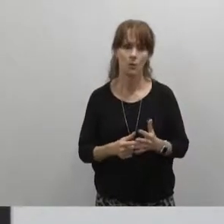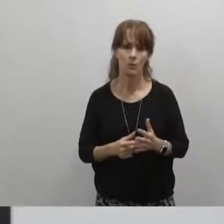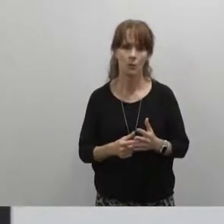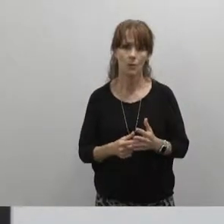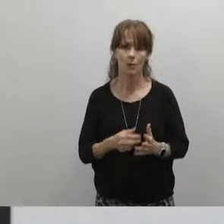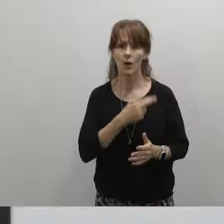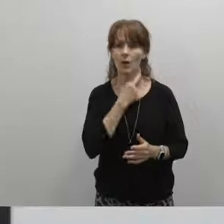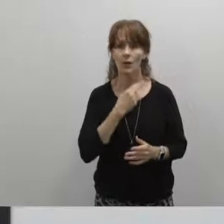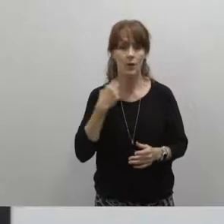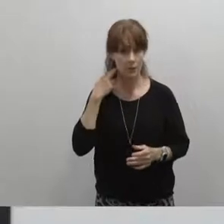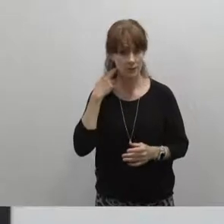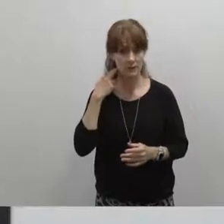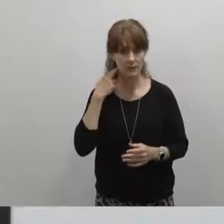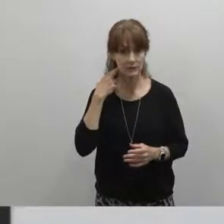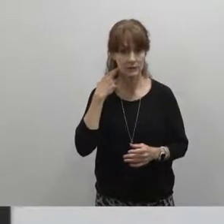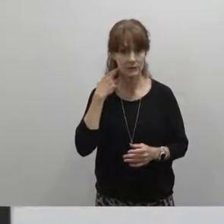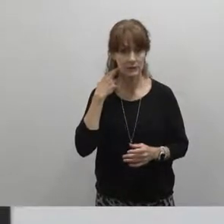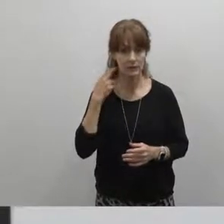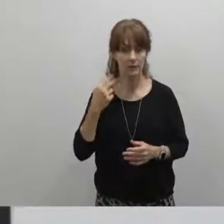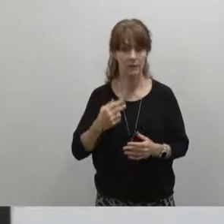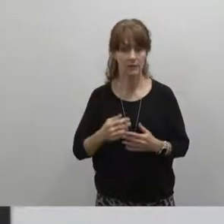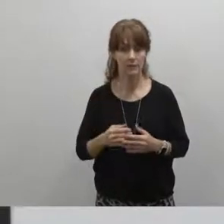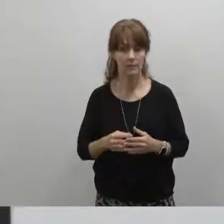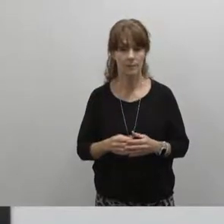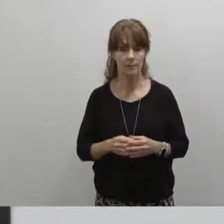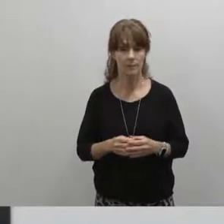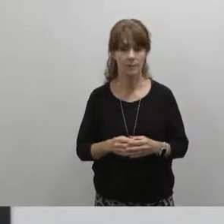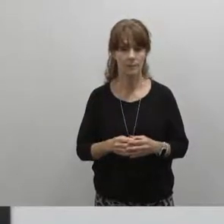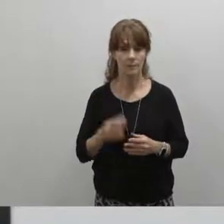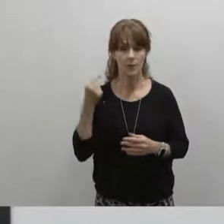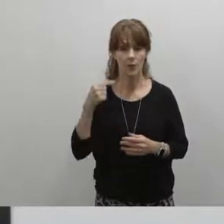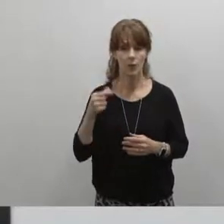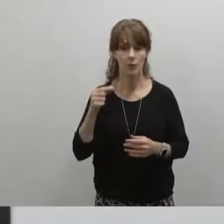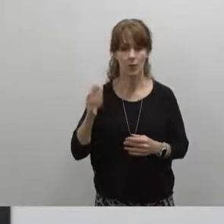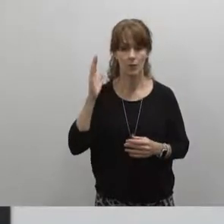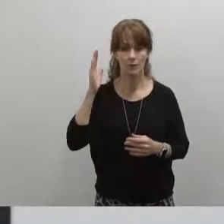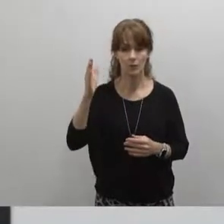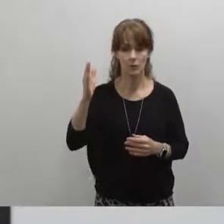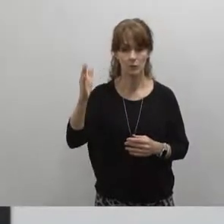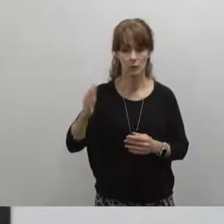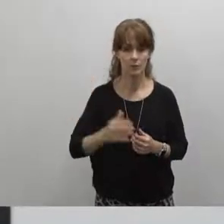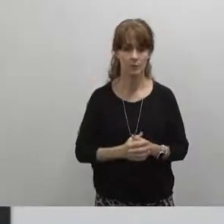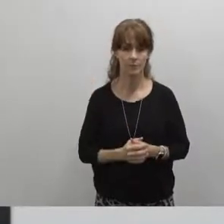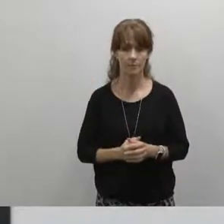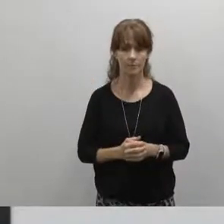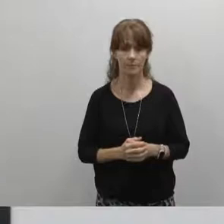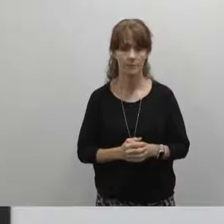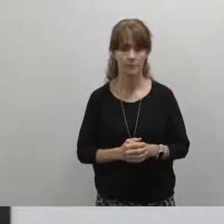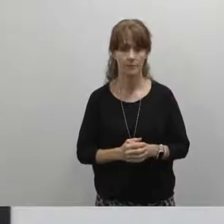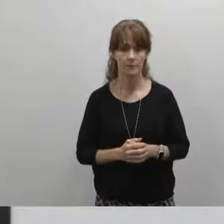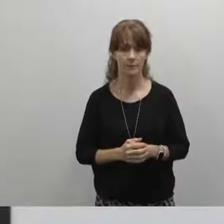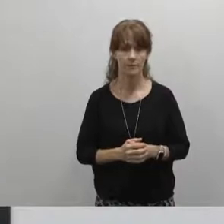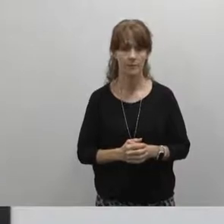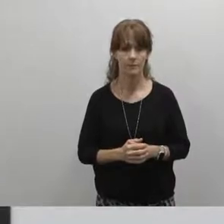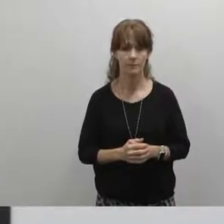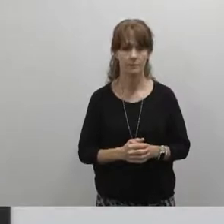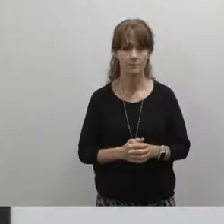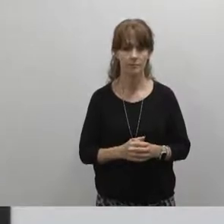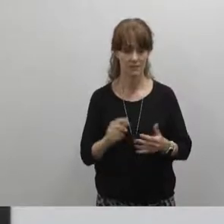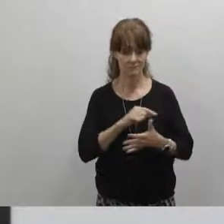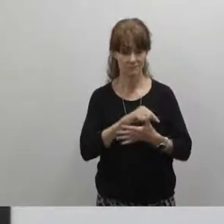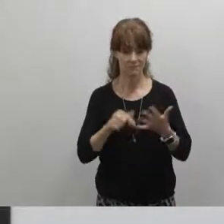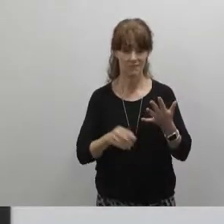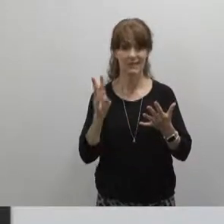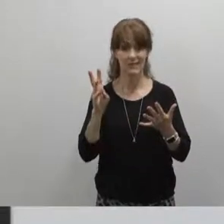nhóm bạn lưu hai ông pi cái hai thà phiêu cứu thân á đại dương mình đang chứ mà ông pi